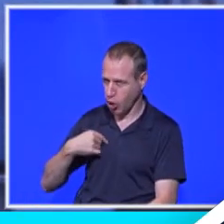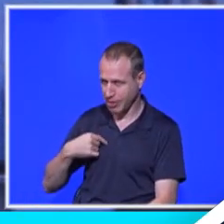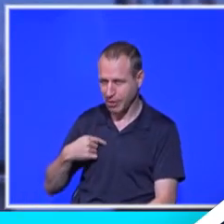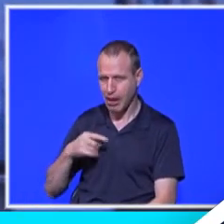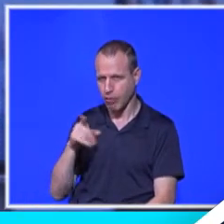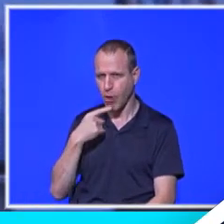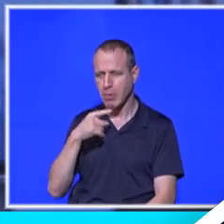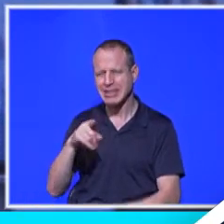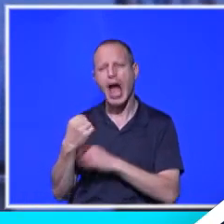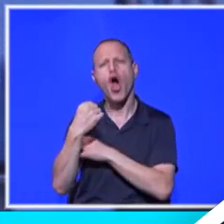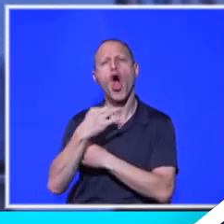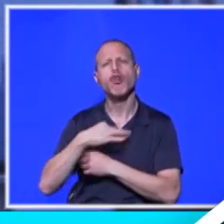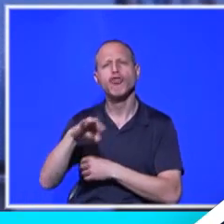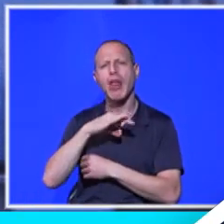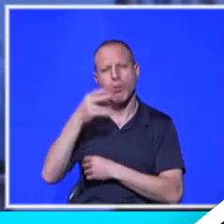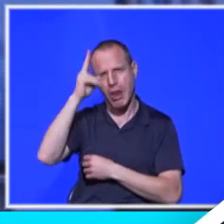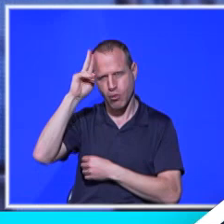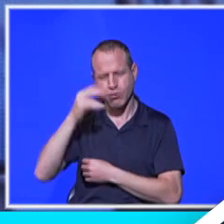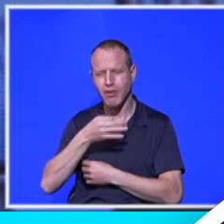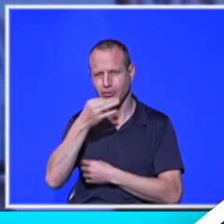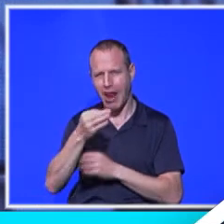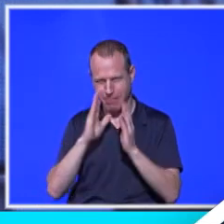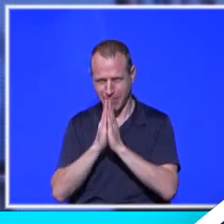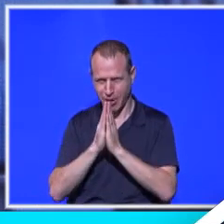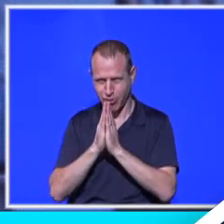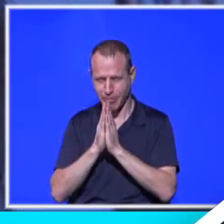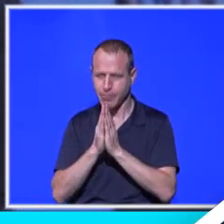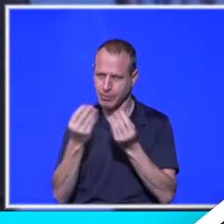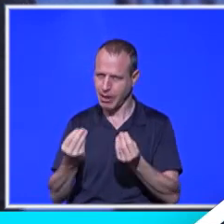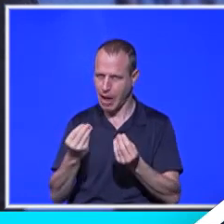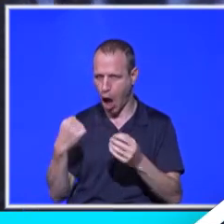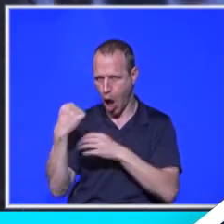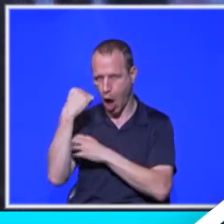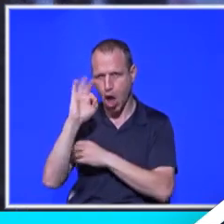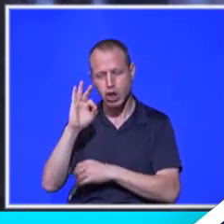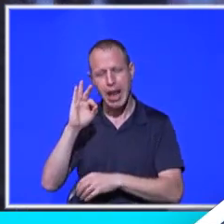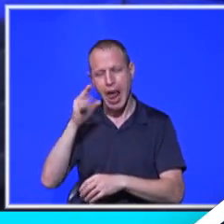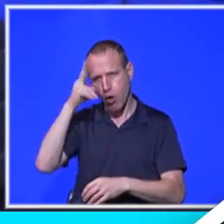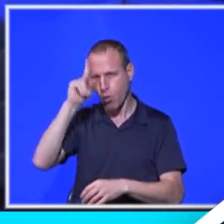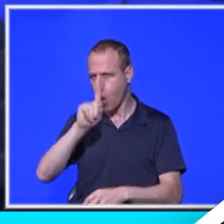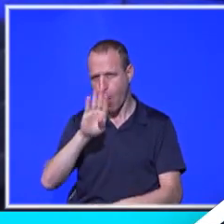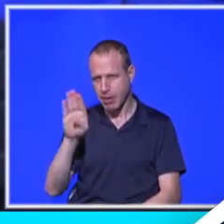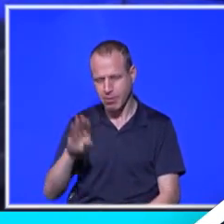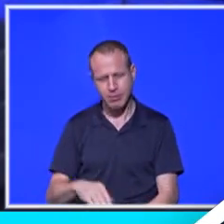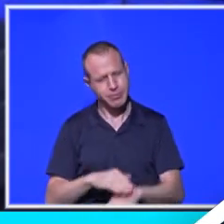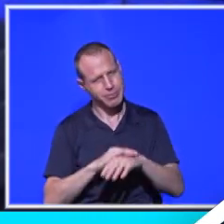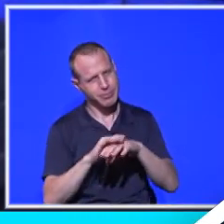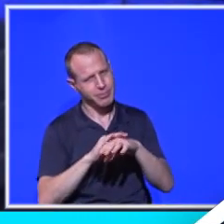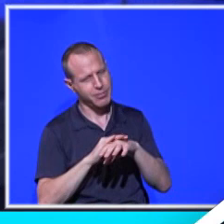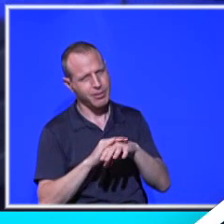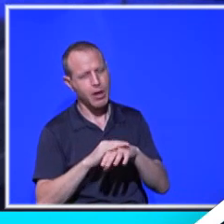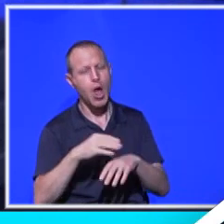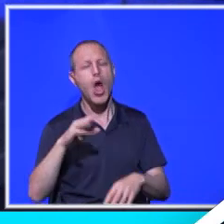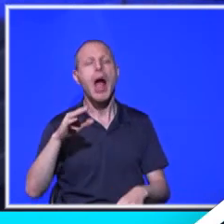זאת אומרת, אתה אומר, זה הכוח שלנו בליכוד, והשאלה המתבקשת היא, רגע, הכוח של הליכוד זה לא בנימין נתניהו? סליחה, הליכוד, נתניהו